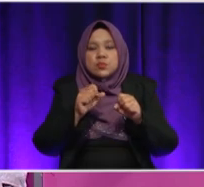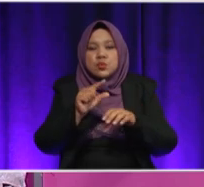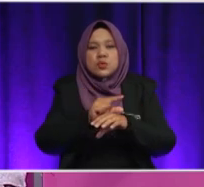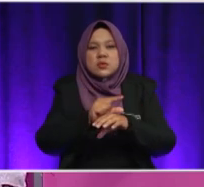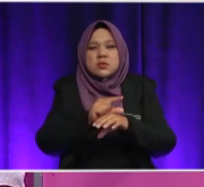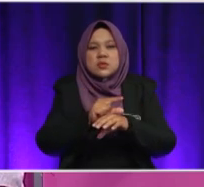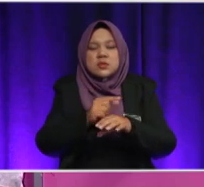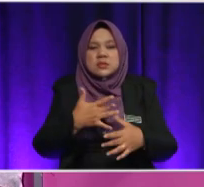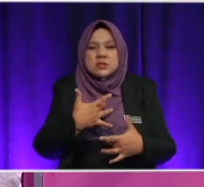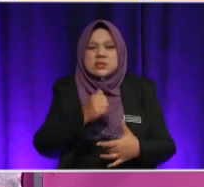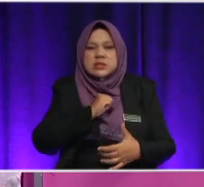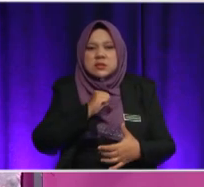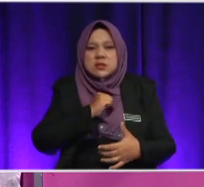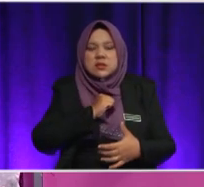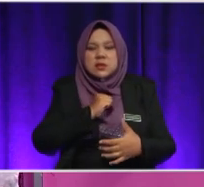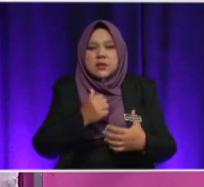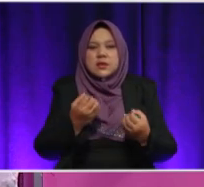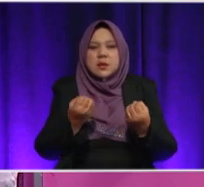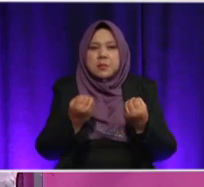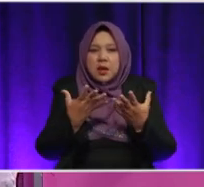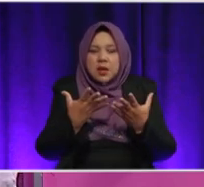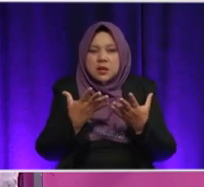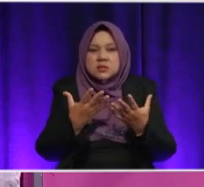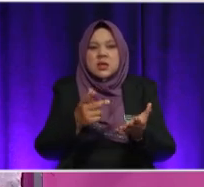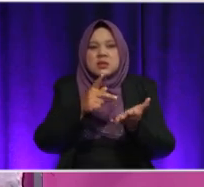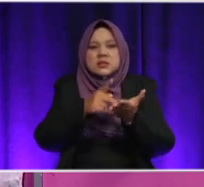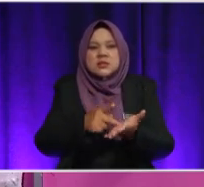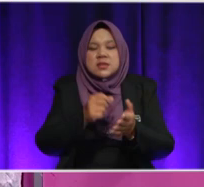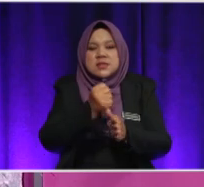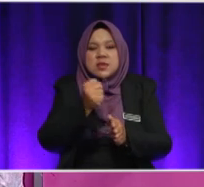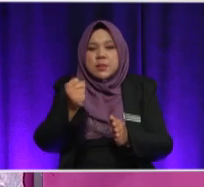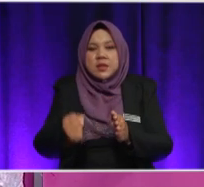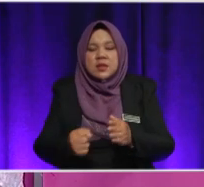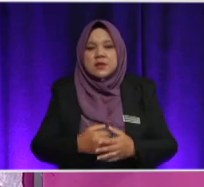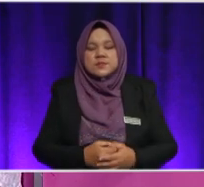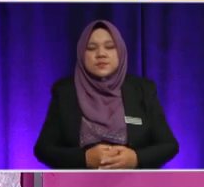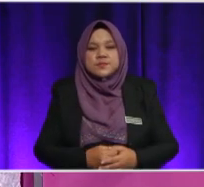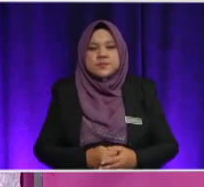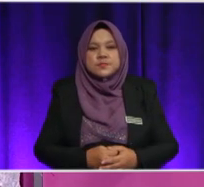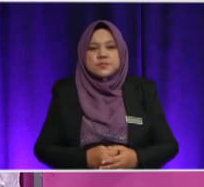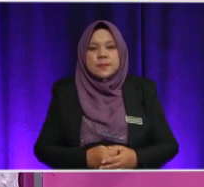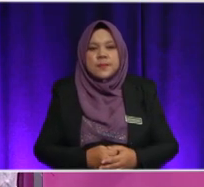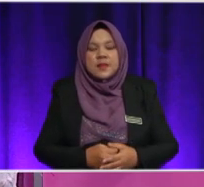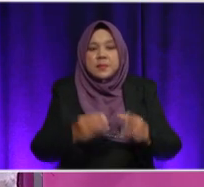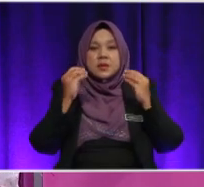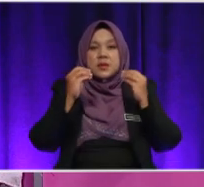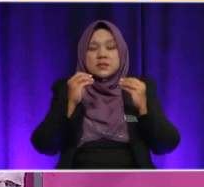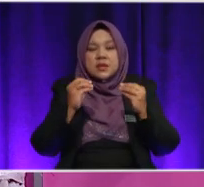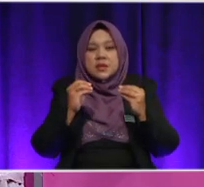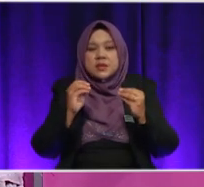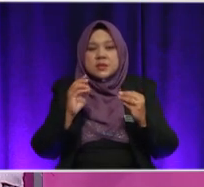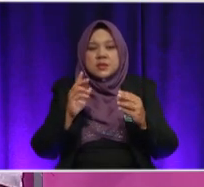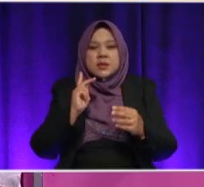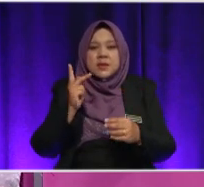kepentingan diri sendiri ada banyak kesan sampingan yang boleh kita hayati supaya ia menjadi pengejaran padi kita